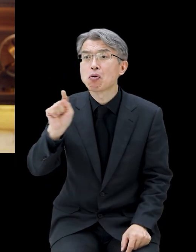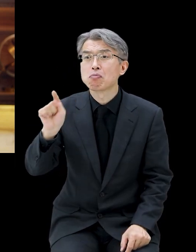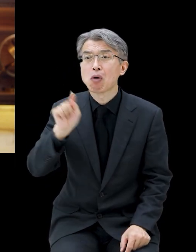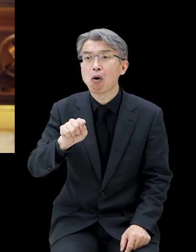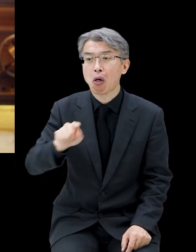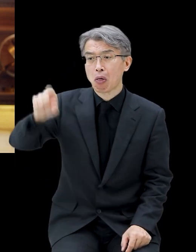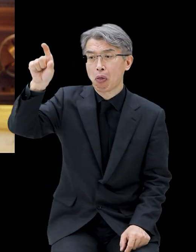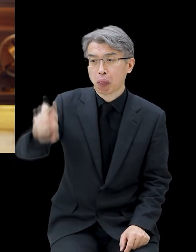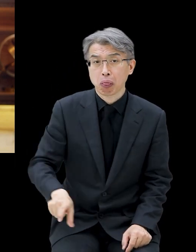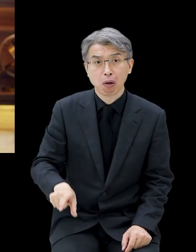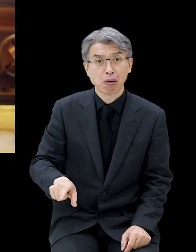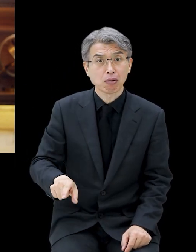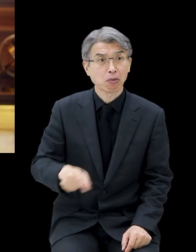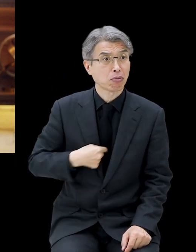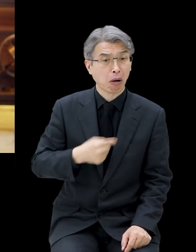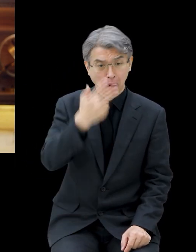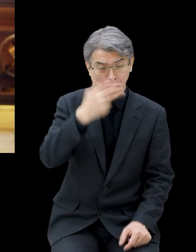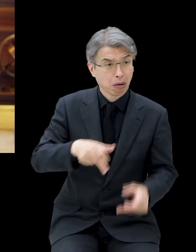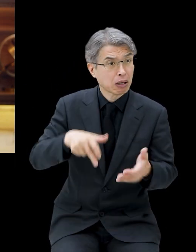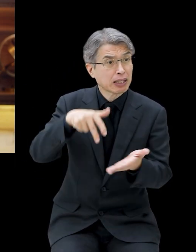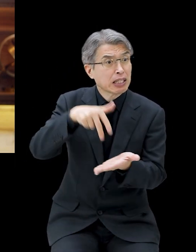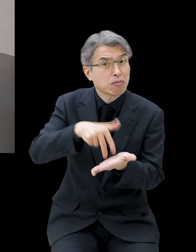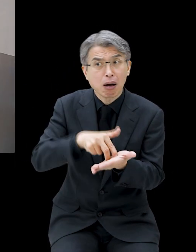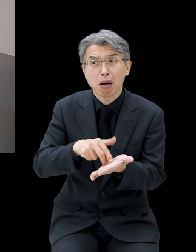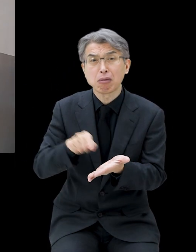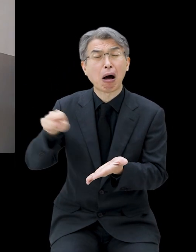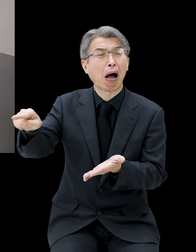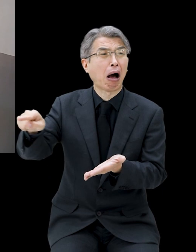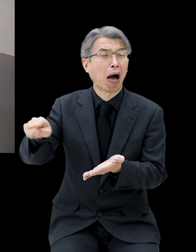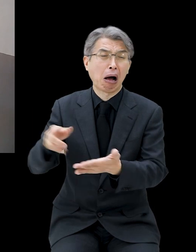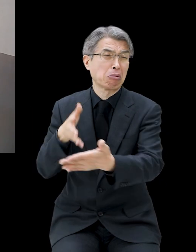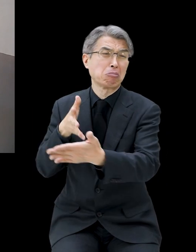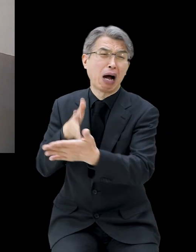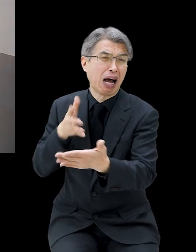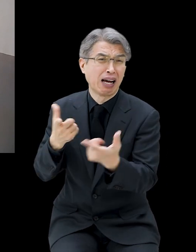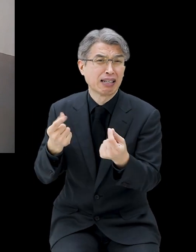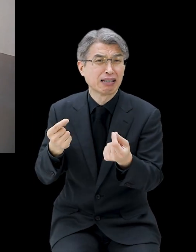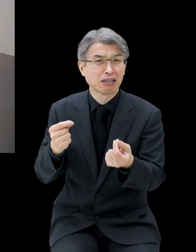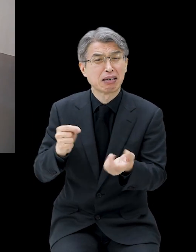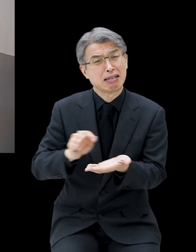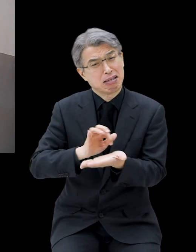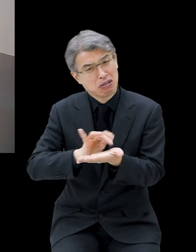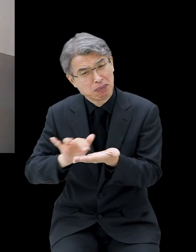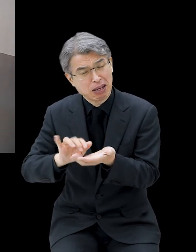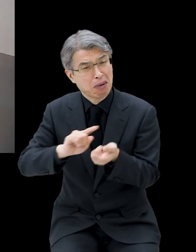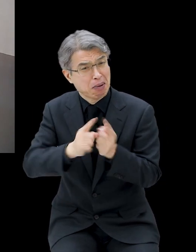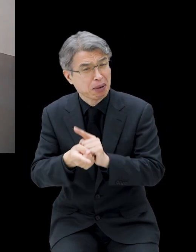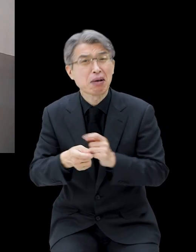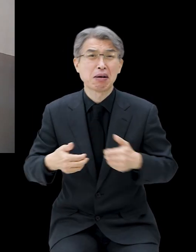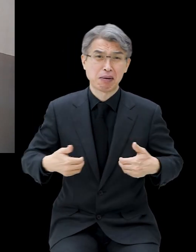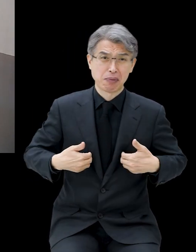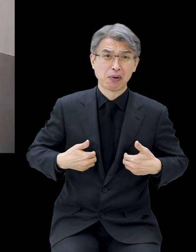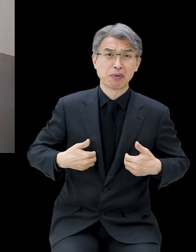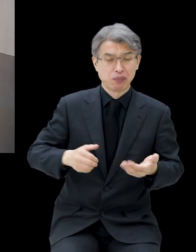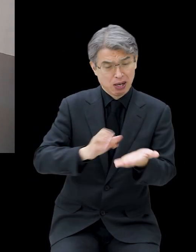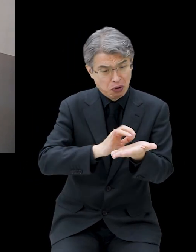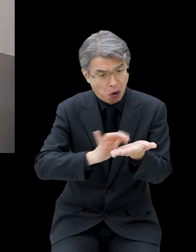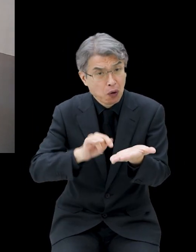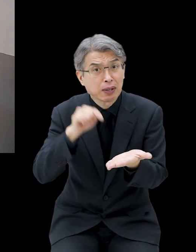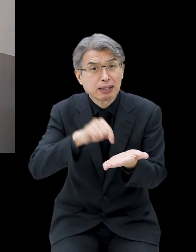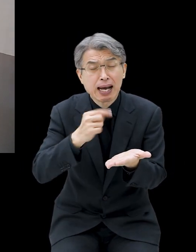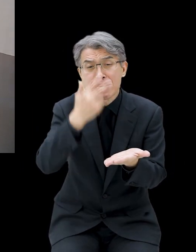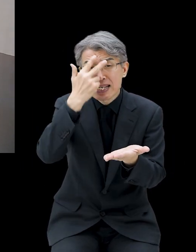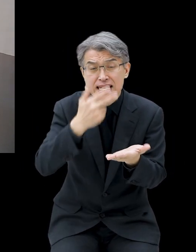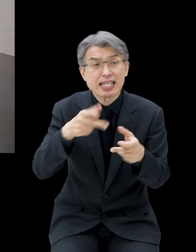지금 개발하고 개발하려고 하고 있습니다. 그리고 점자 또 굉장히 시각장애인들한테